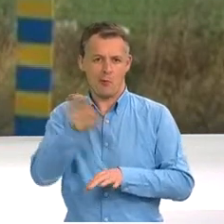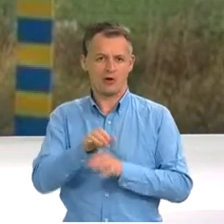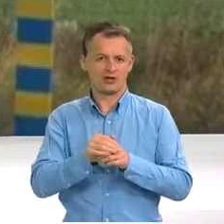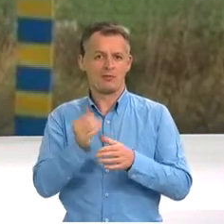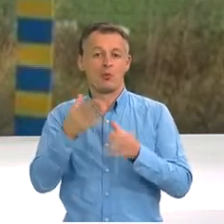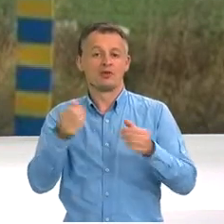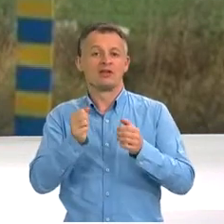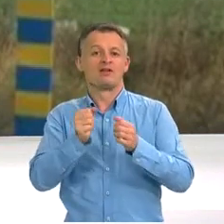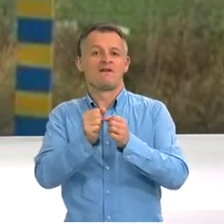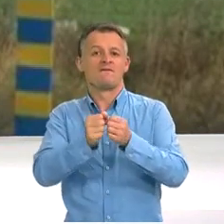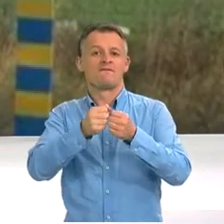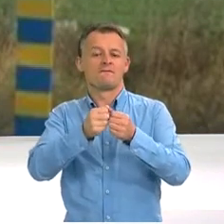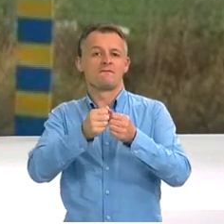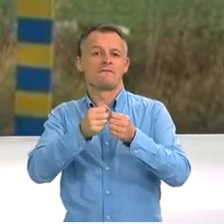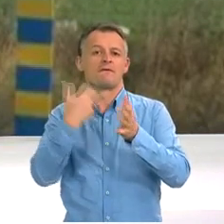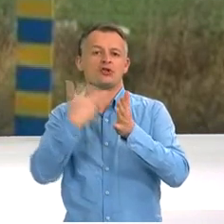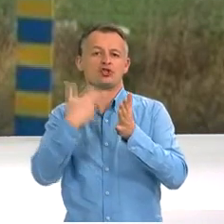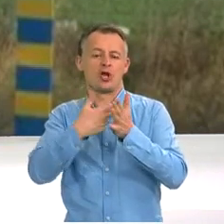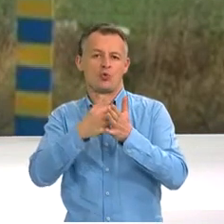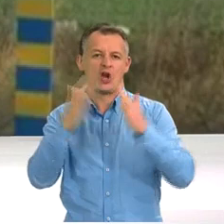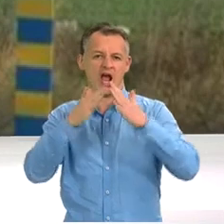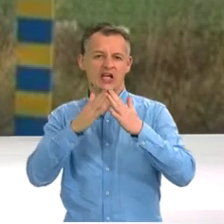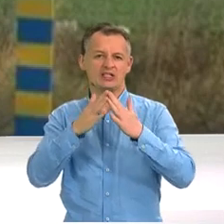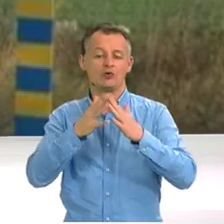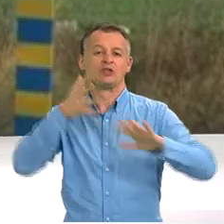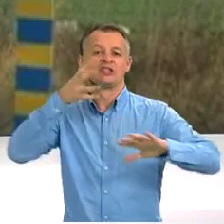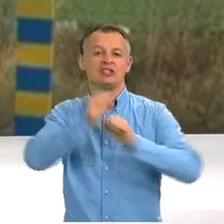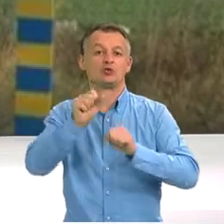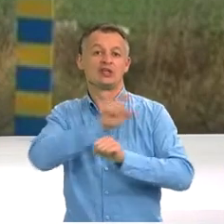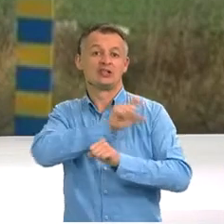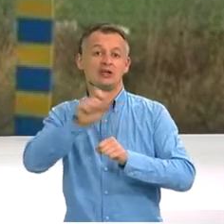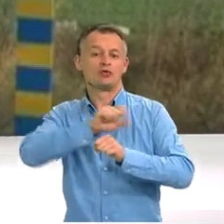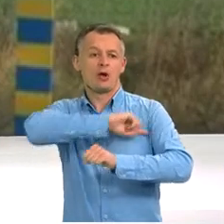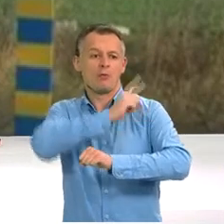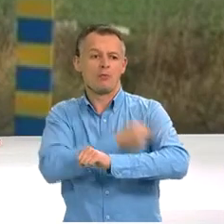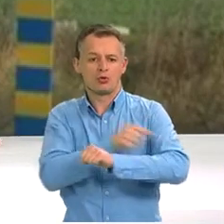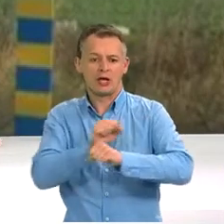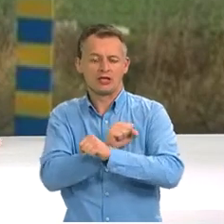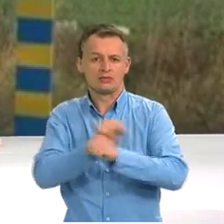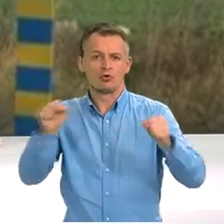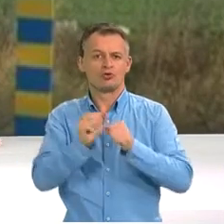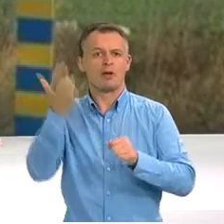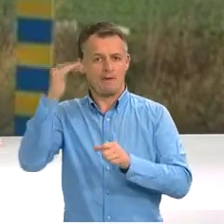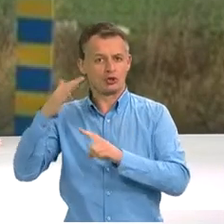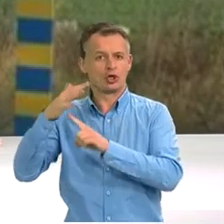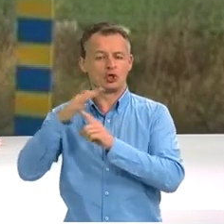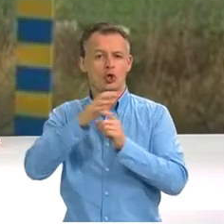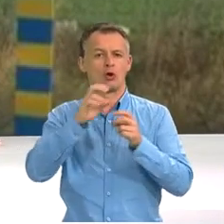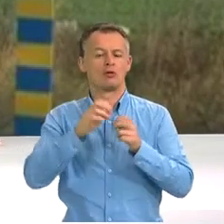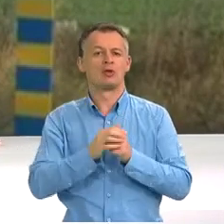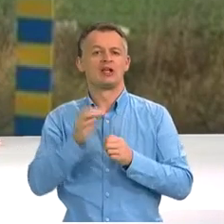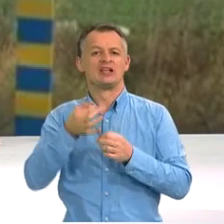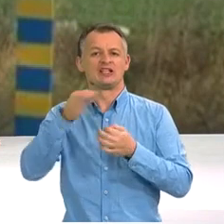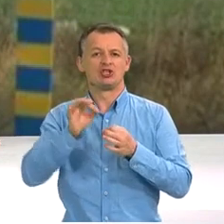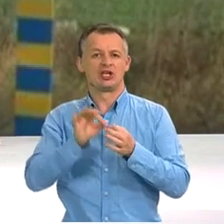case au fost sparte de suflul exploziei. A mai fost și un alt atac cu drone asupra unui baraj de pe teritoriul Ucrainei, care e la doar